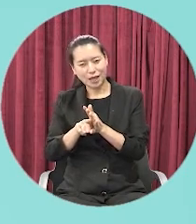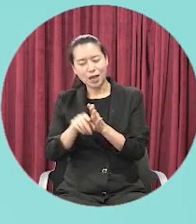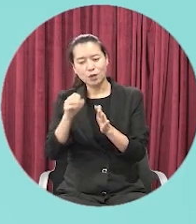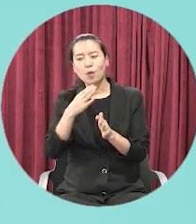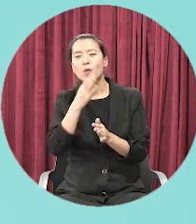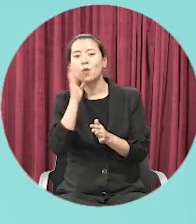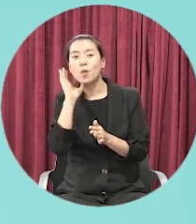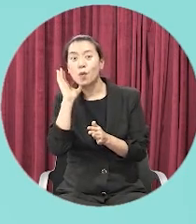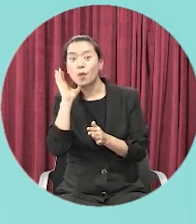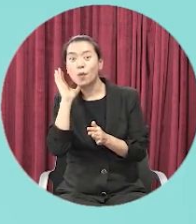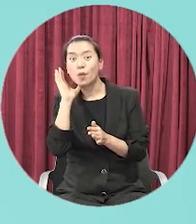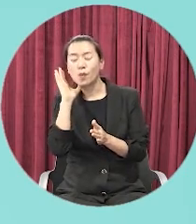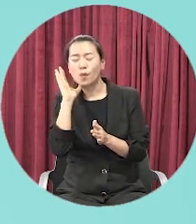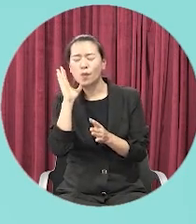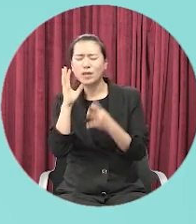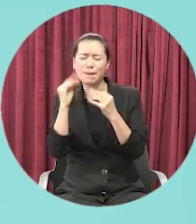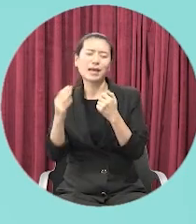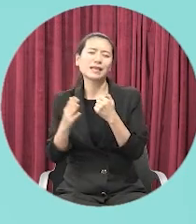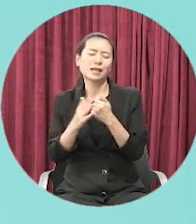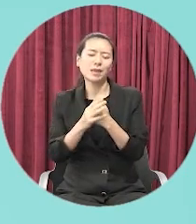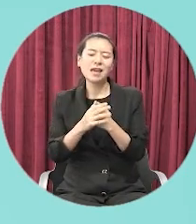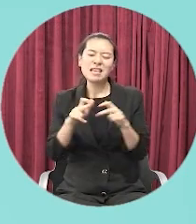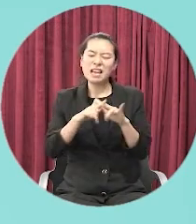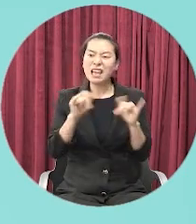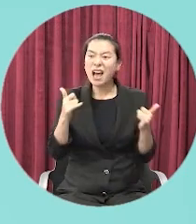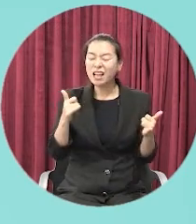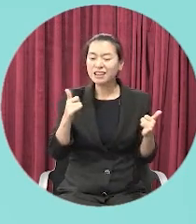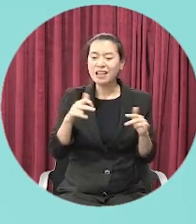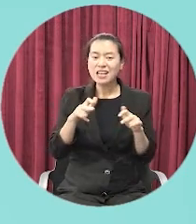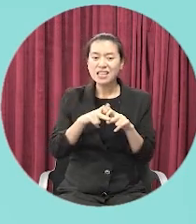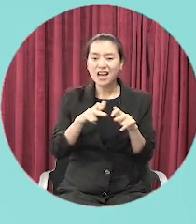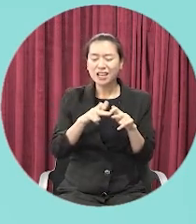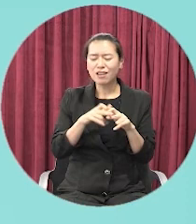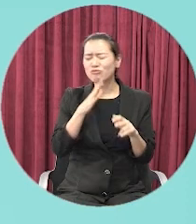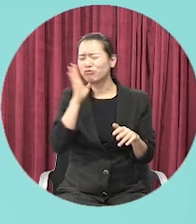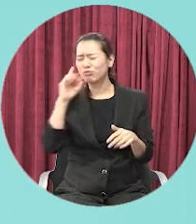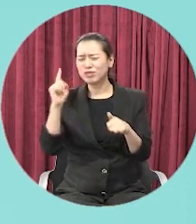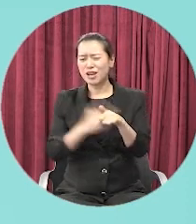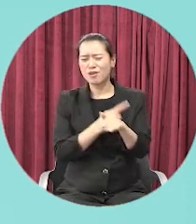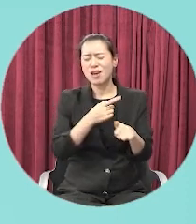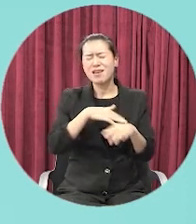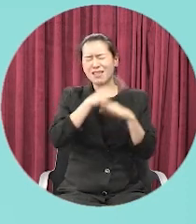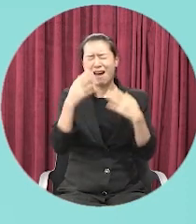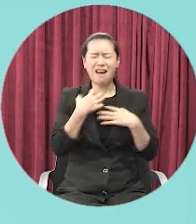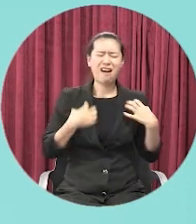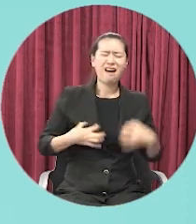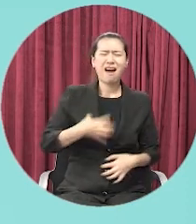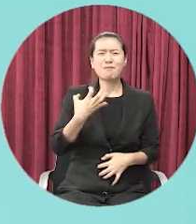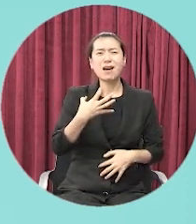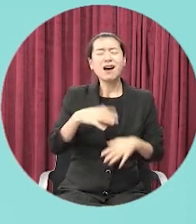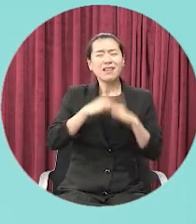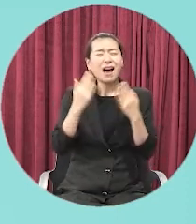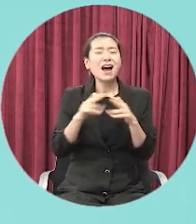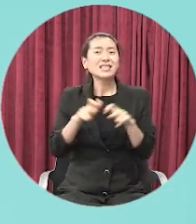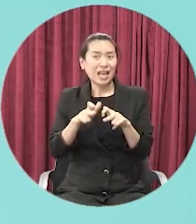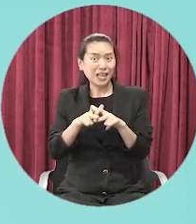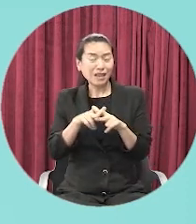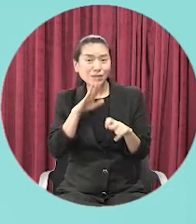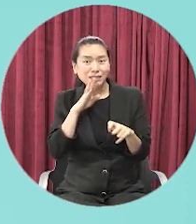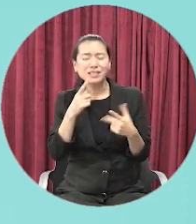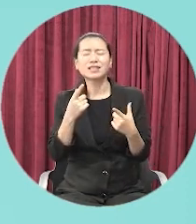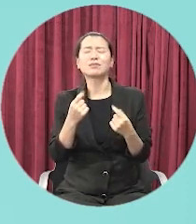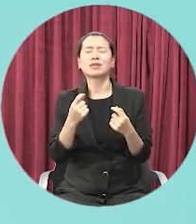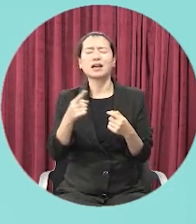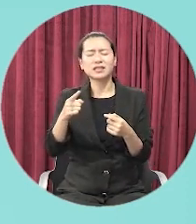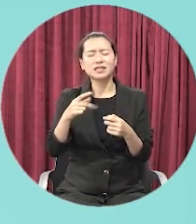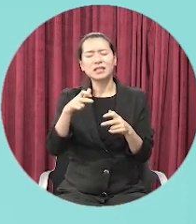고령화가 진행 되면 사실 장애인 아닌 사람이 없지 않습니까 쳐도 이제 나야 되면서 여기저기 아프고 시작하니까 그런 관점에서 마